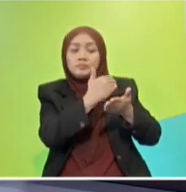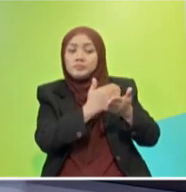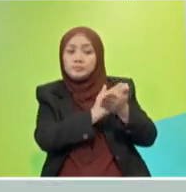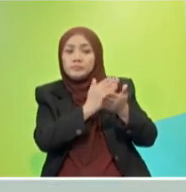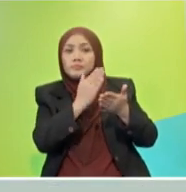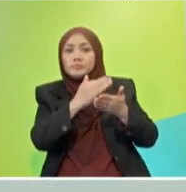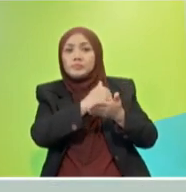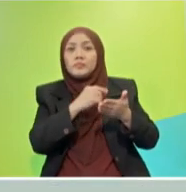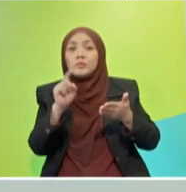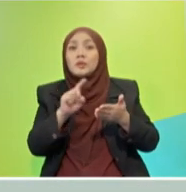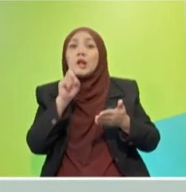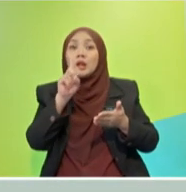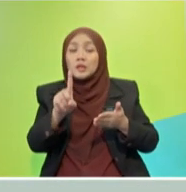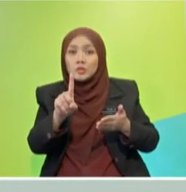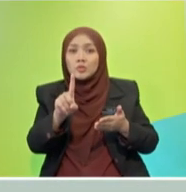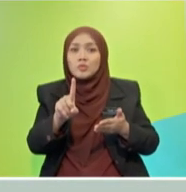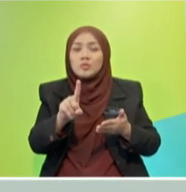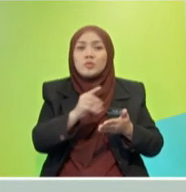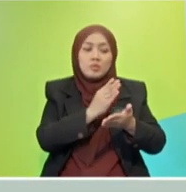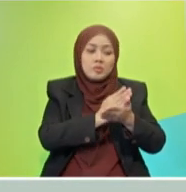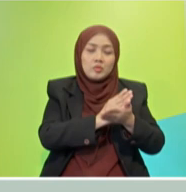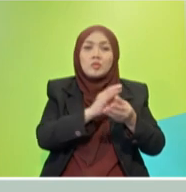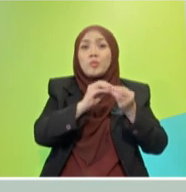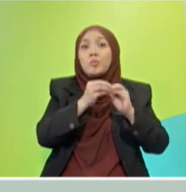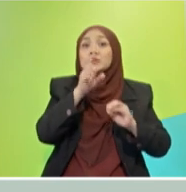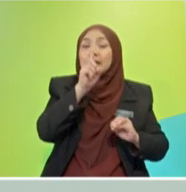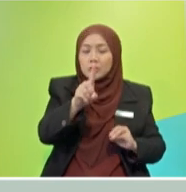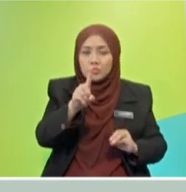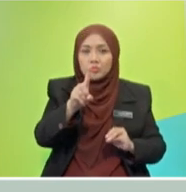pertama yang pertama betul pertama